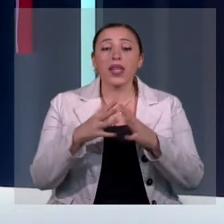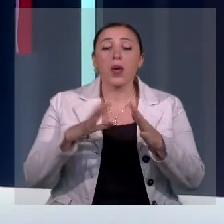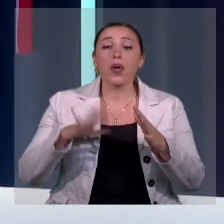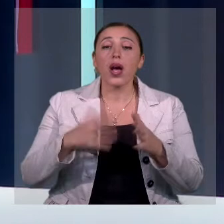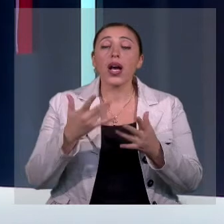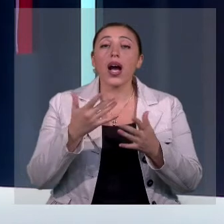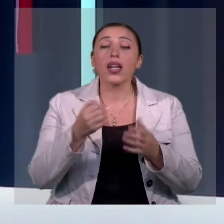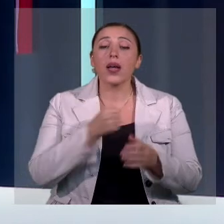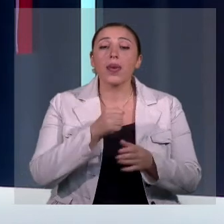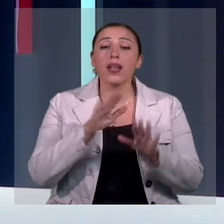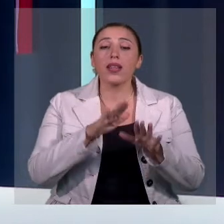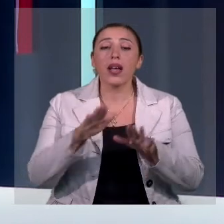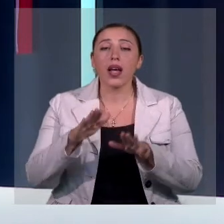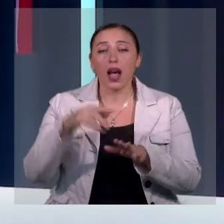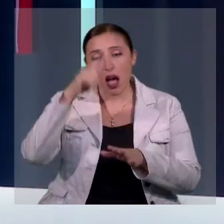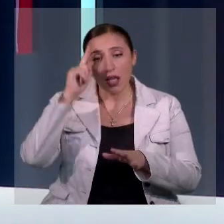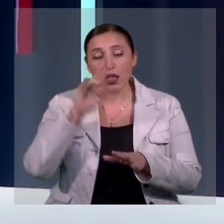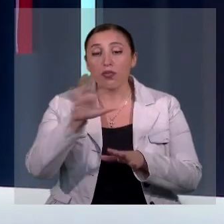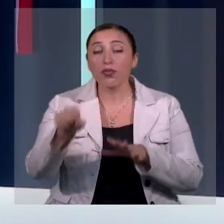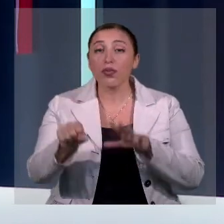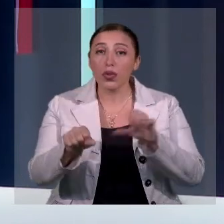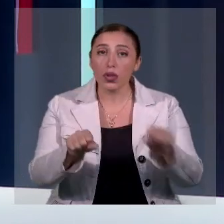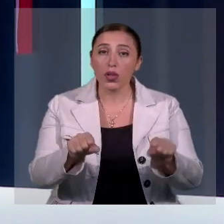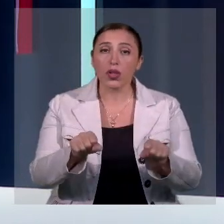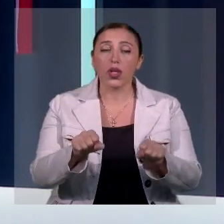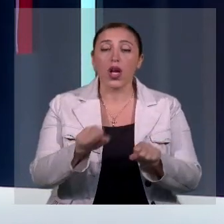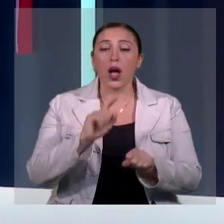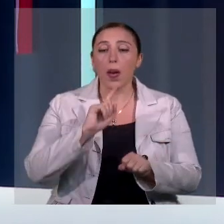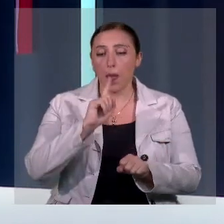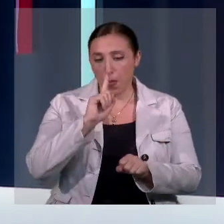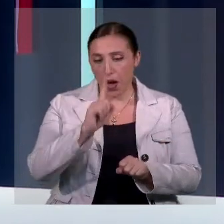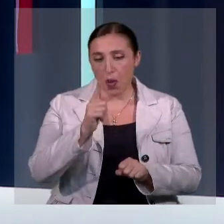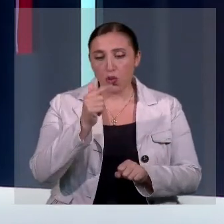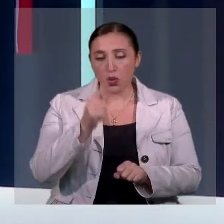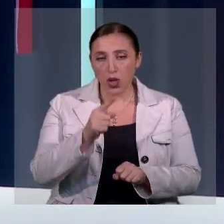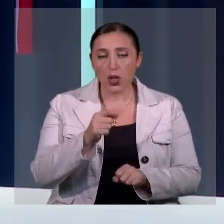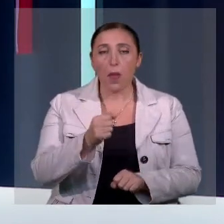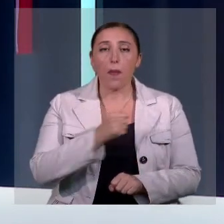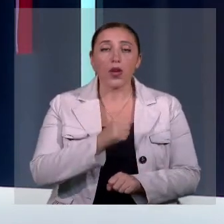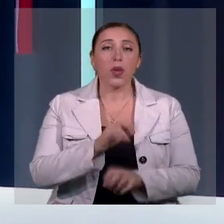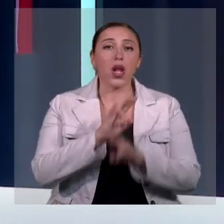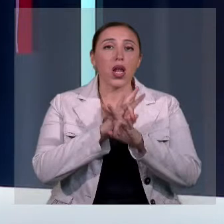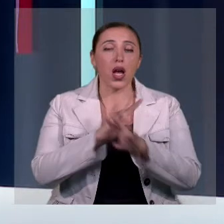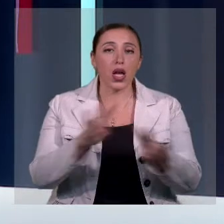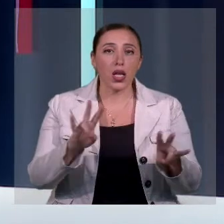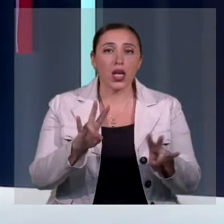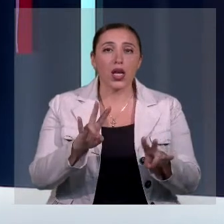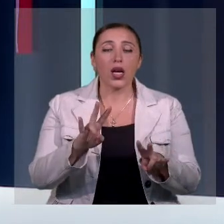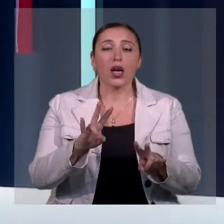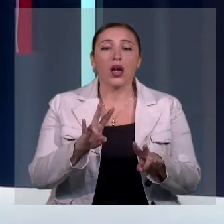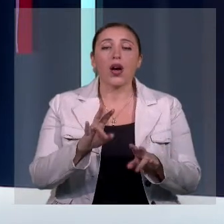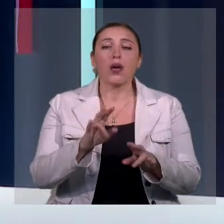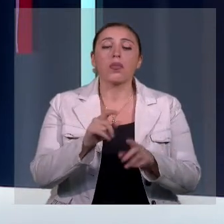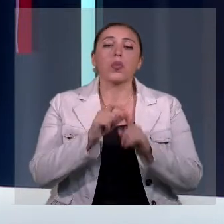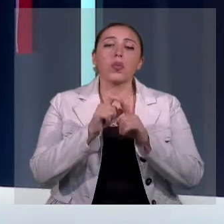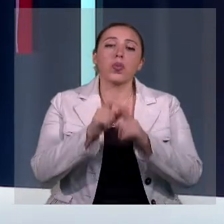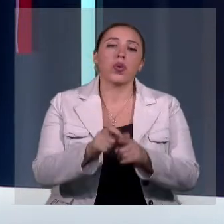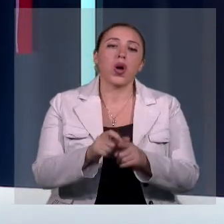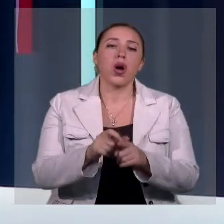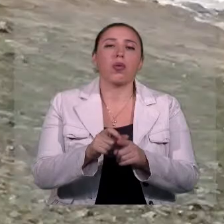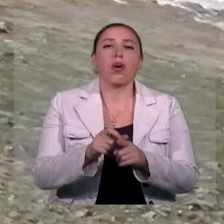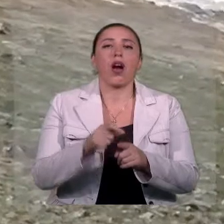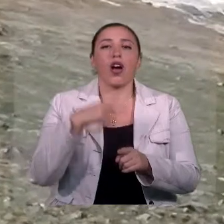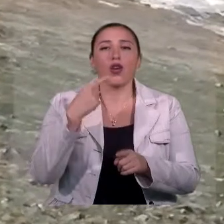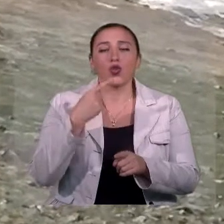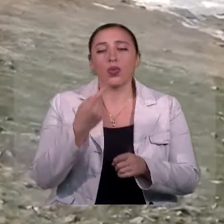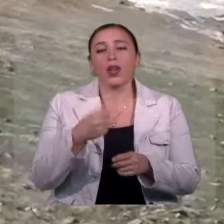քանի դիրք է անցել ադրբեջանական վերահսկողության տակ, 1.5 ամիս անց պաշտպանության նախարարության պատասխանն է. Ճշգրտում ենք.